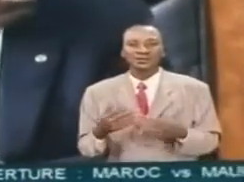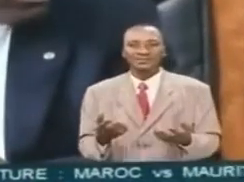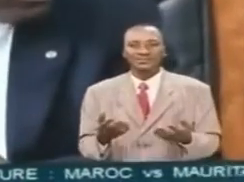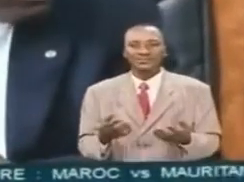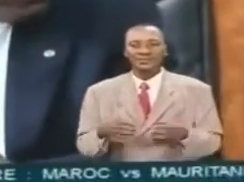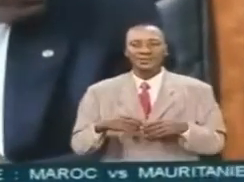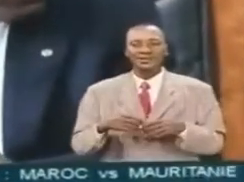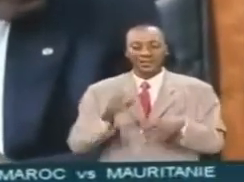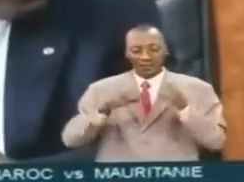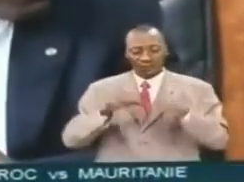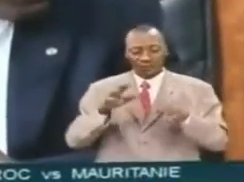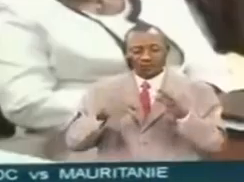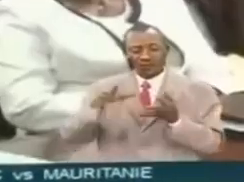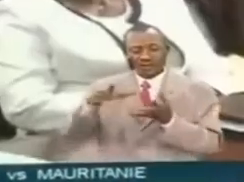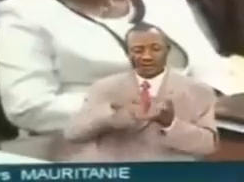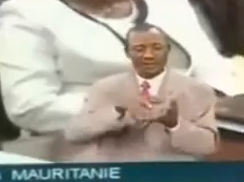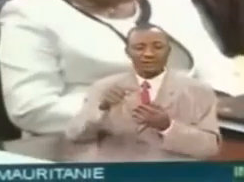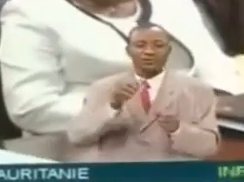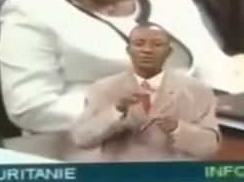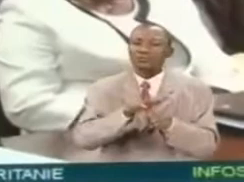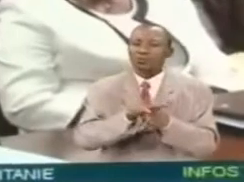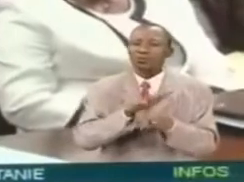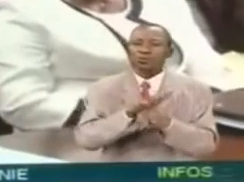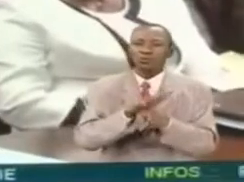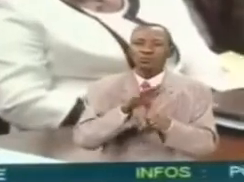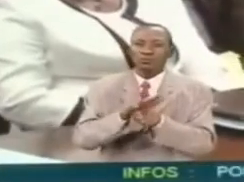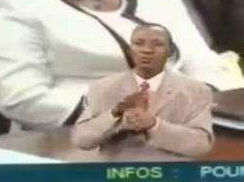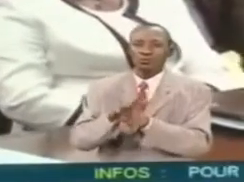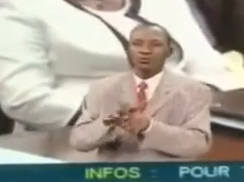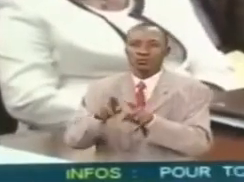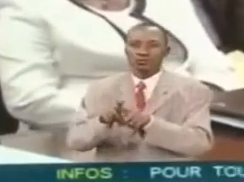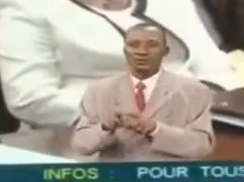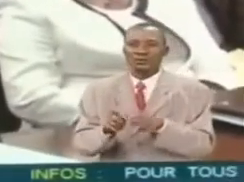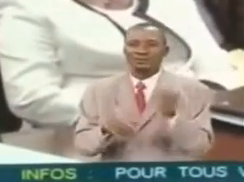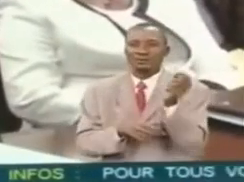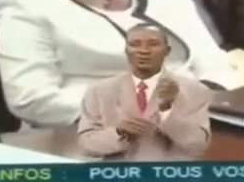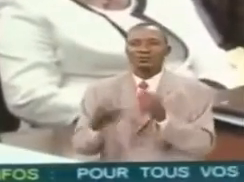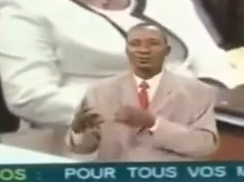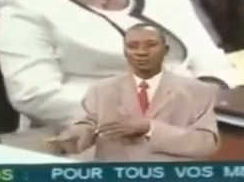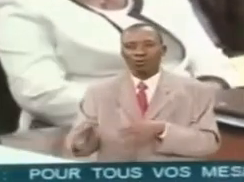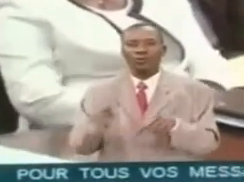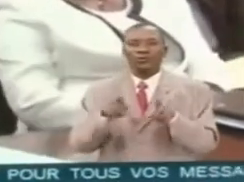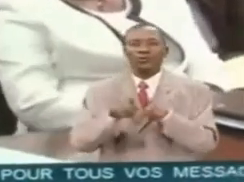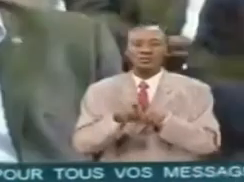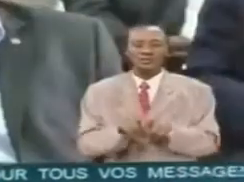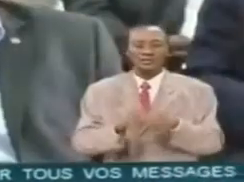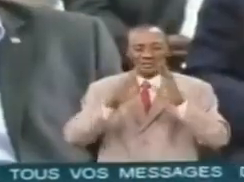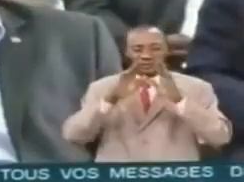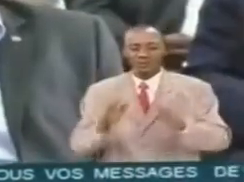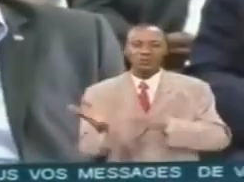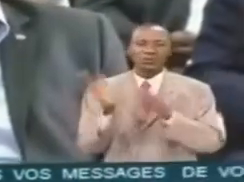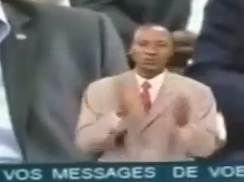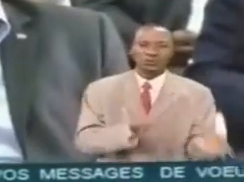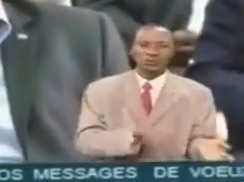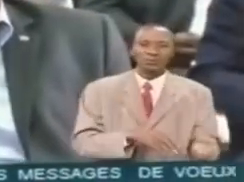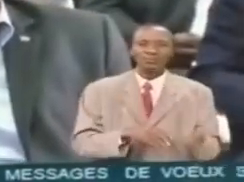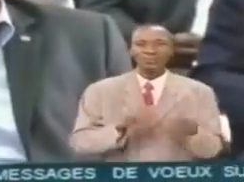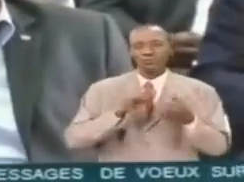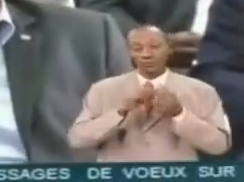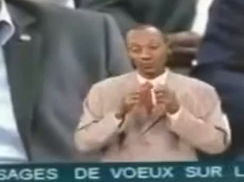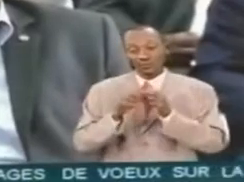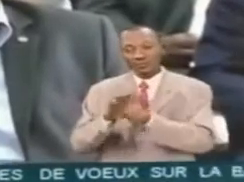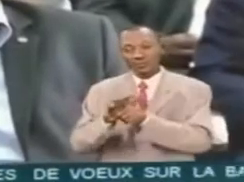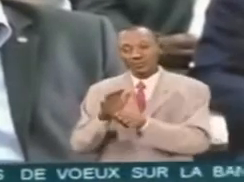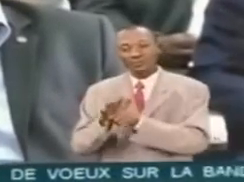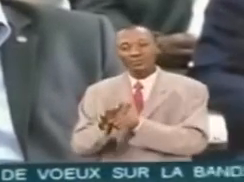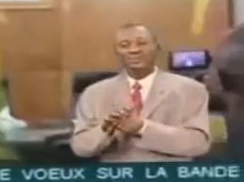dégâts matériels considérables et pertes en vie humaine, en plus du degré de désolation et de compassion dont on mesure